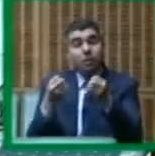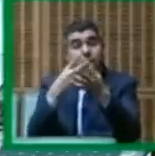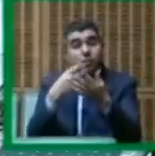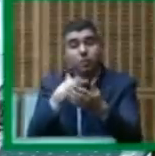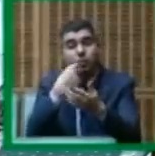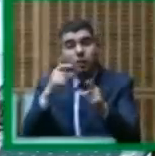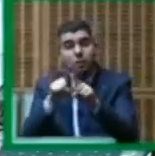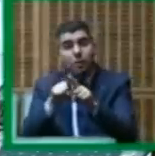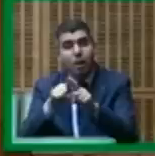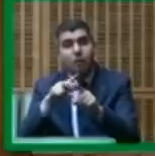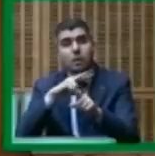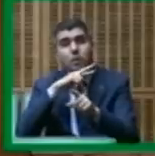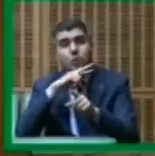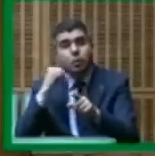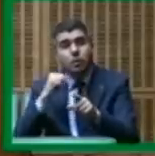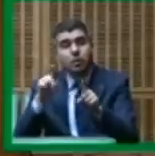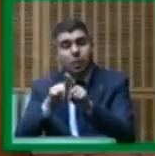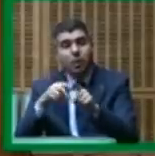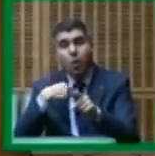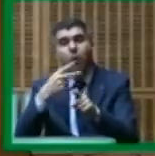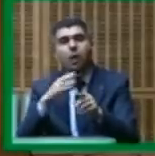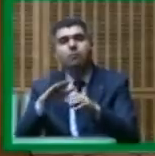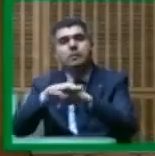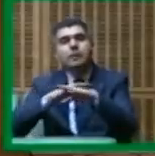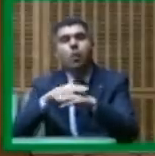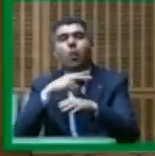من قبل الاسرائيليين يجي يجتمع بالاله من كيران؟